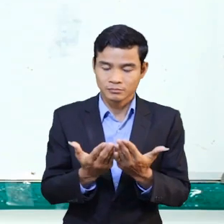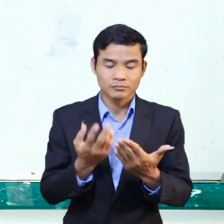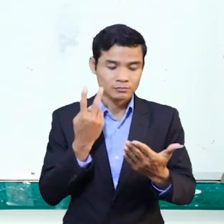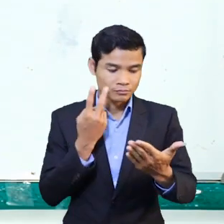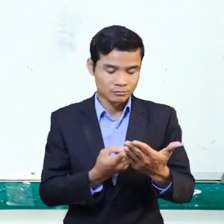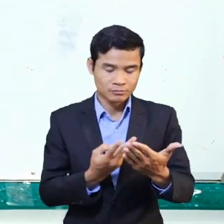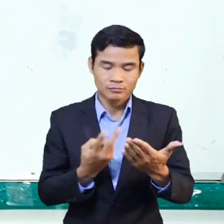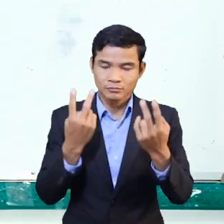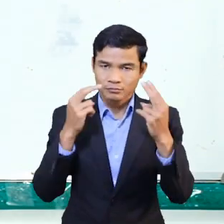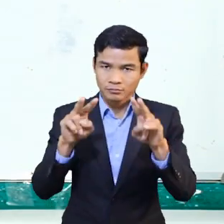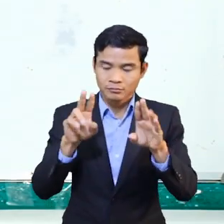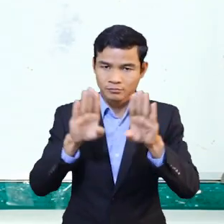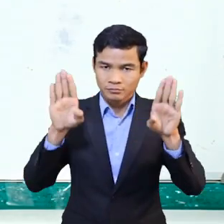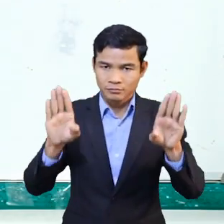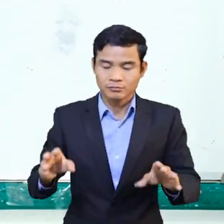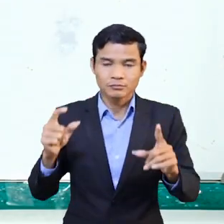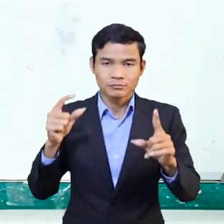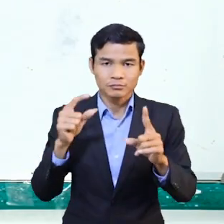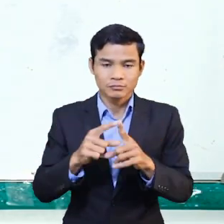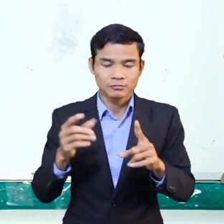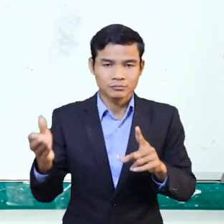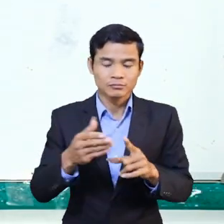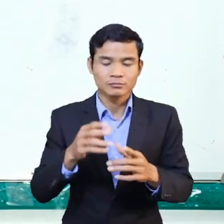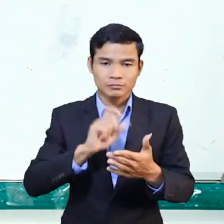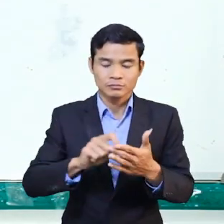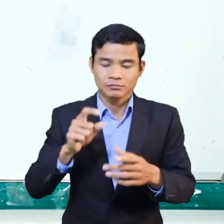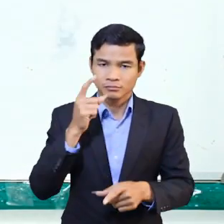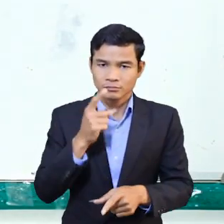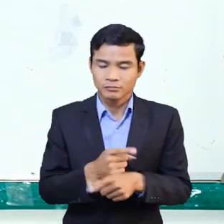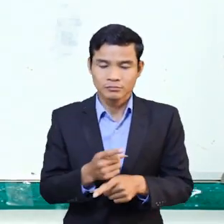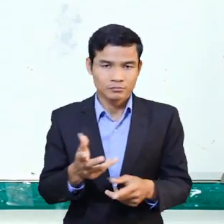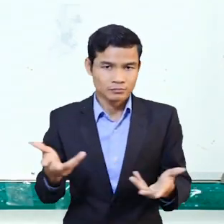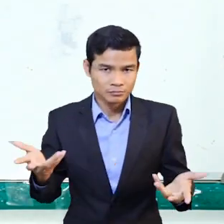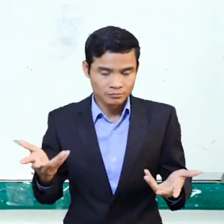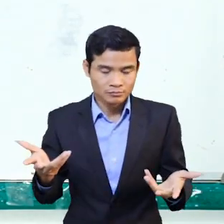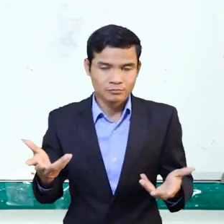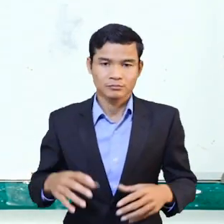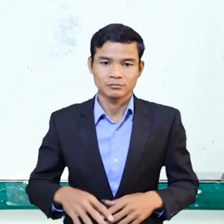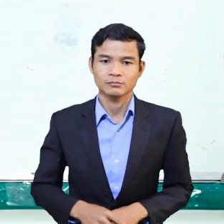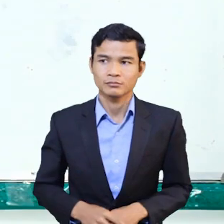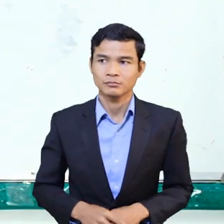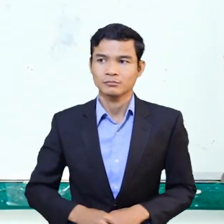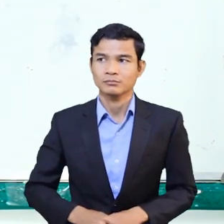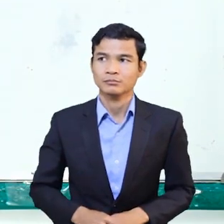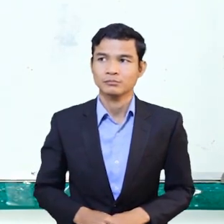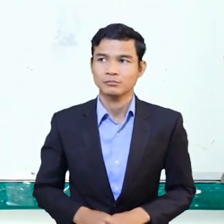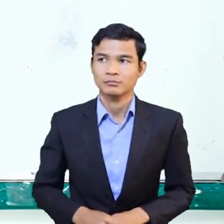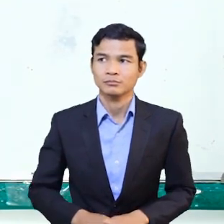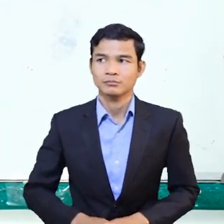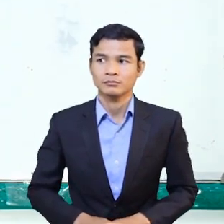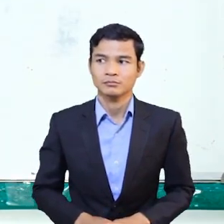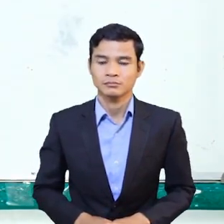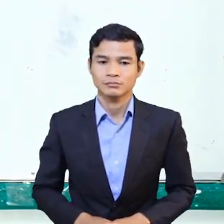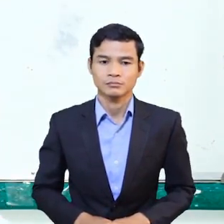tiền toàn bìa. Thà ta ở bìa để con sở xế bàn trầm trơ hai rừng này. Chà.